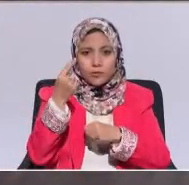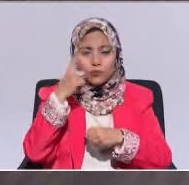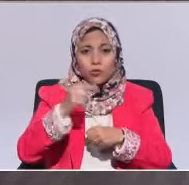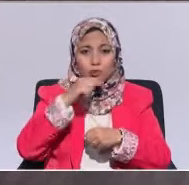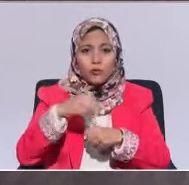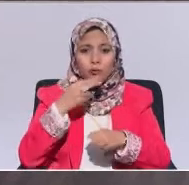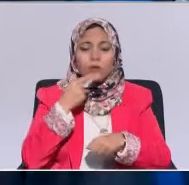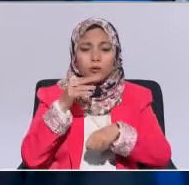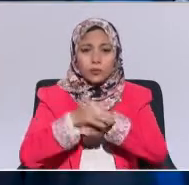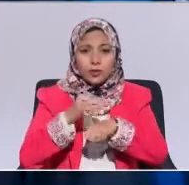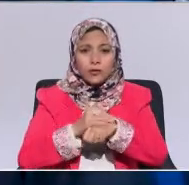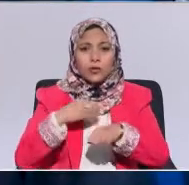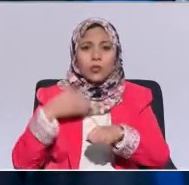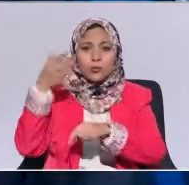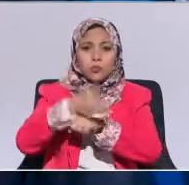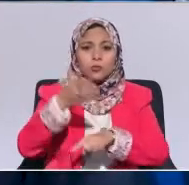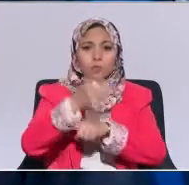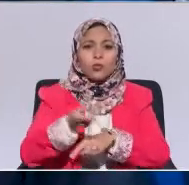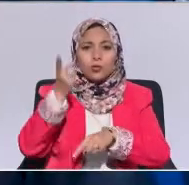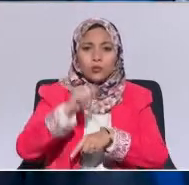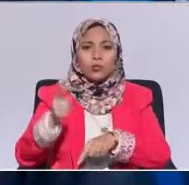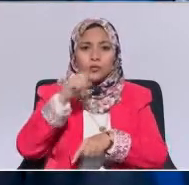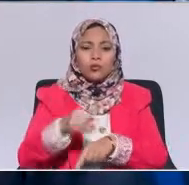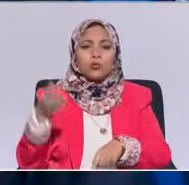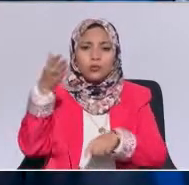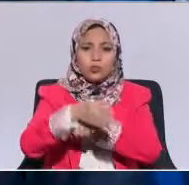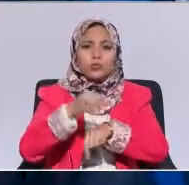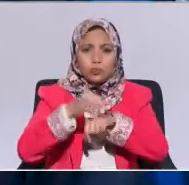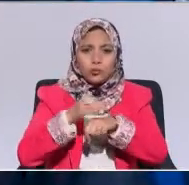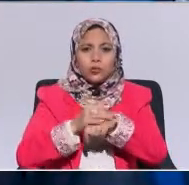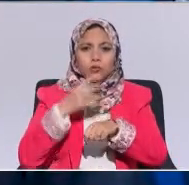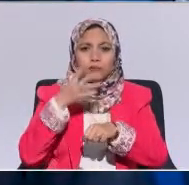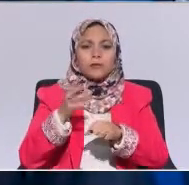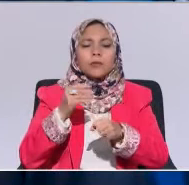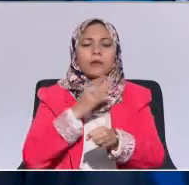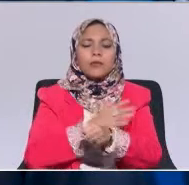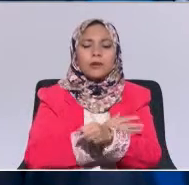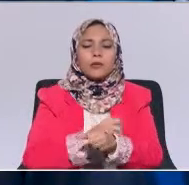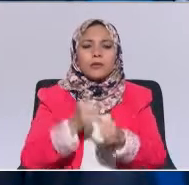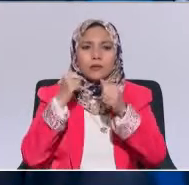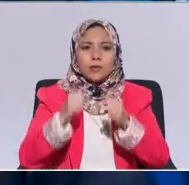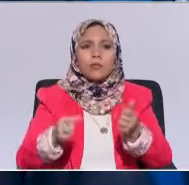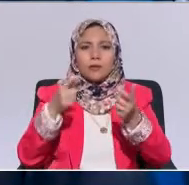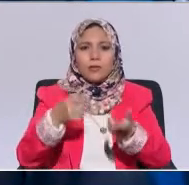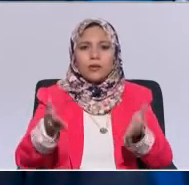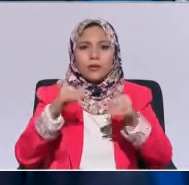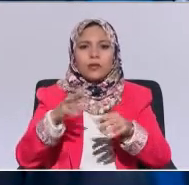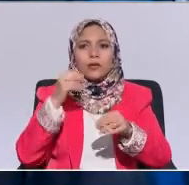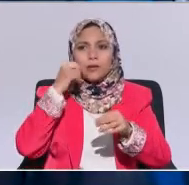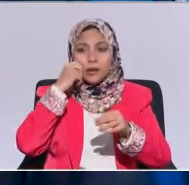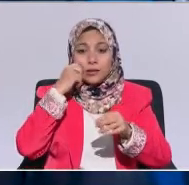يوم، يعني انا كنت بروح له يوميا، كل يوم بيسوق، بيعملوا معايا كل